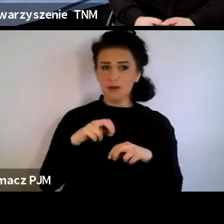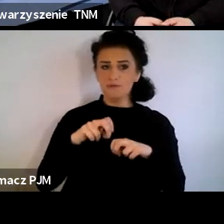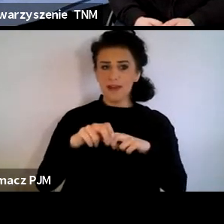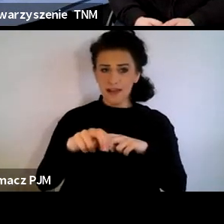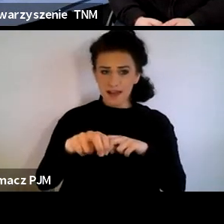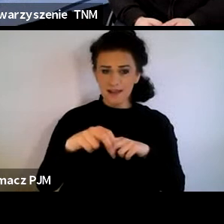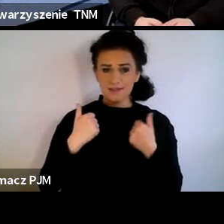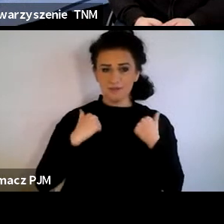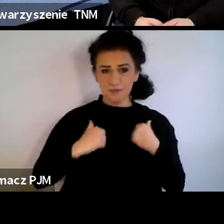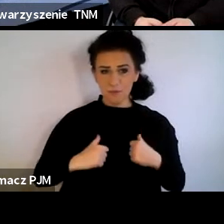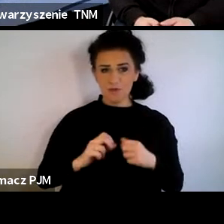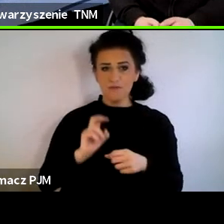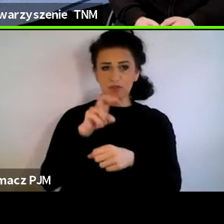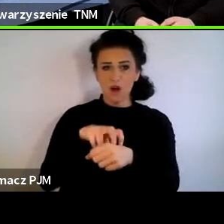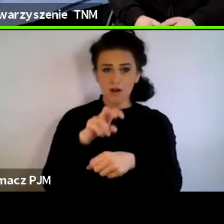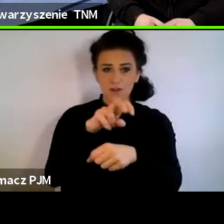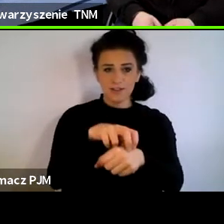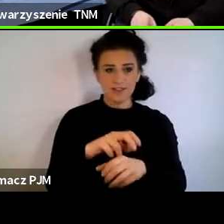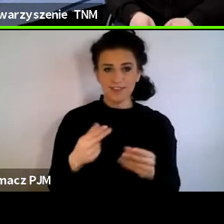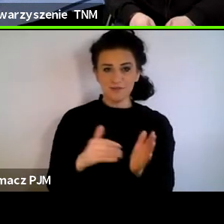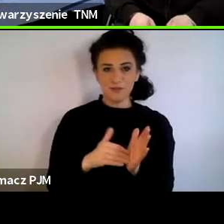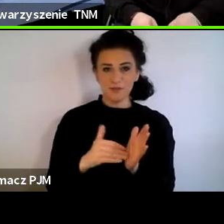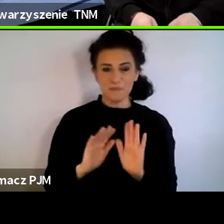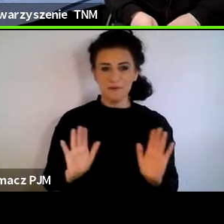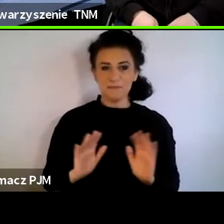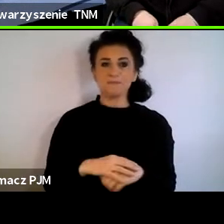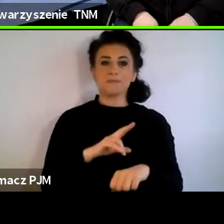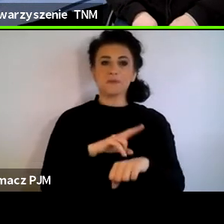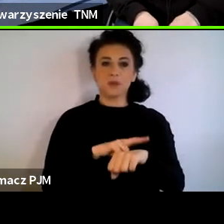wskakiwać. Okej, okay, mamy godzinę